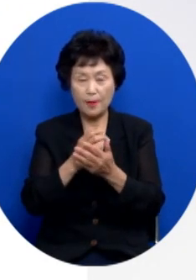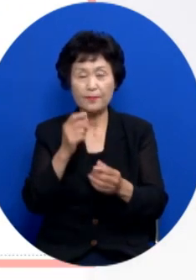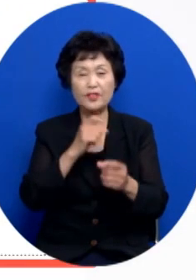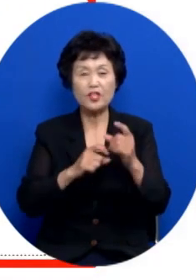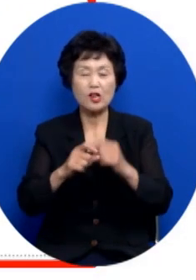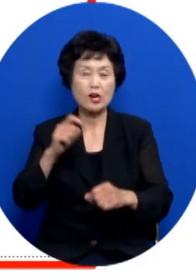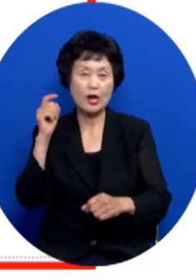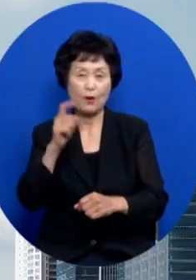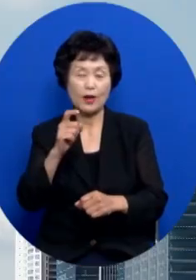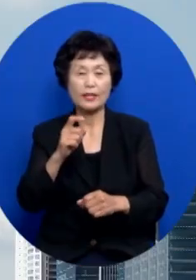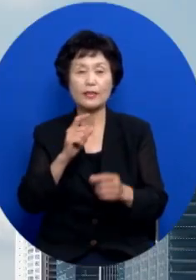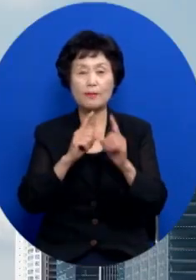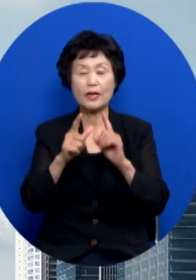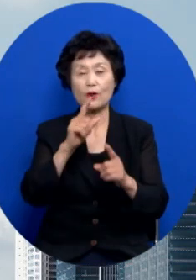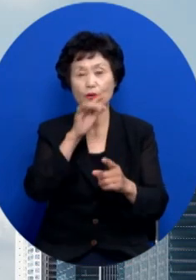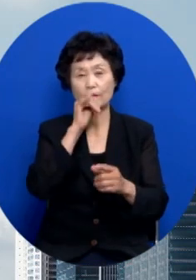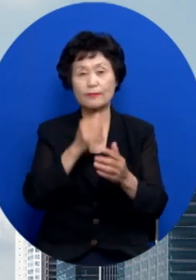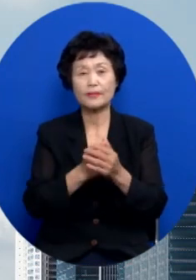나가겠다고 전했습니다.